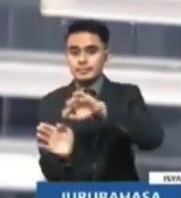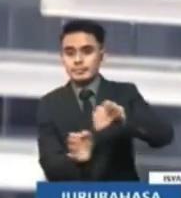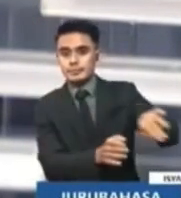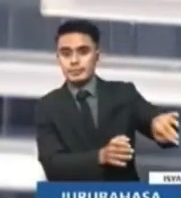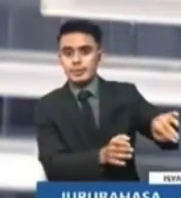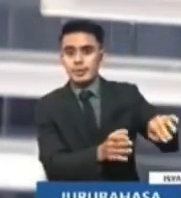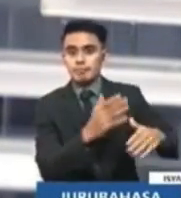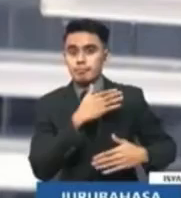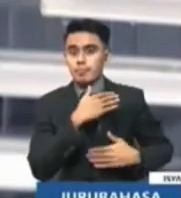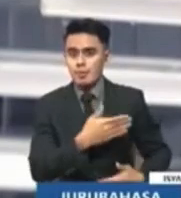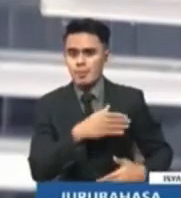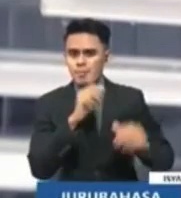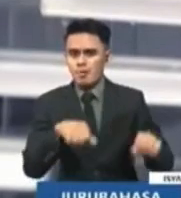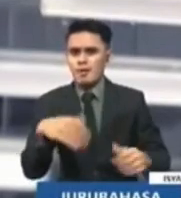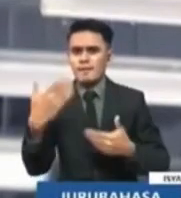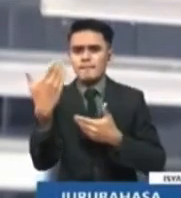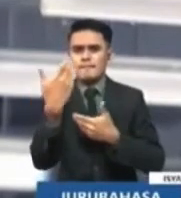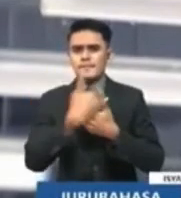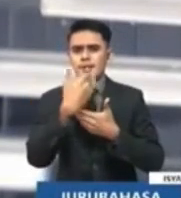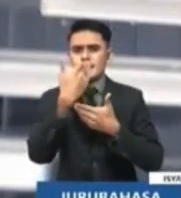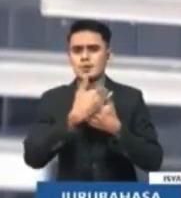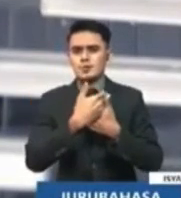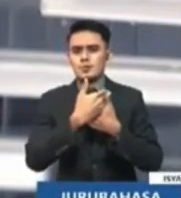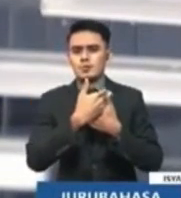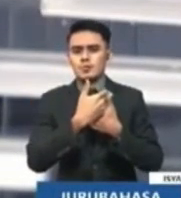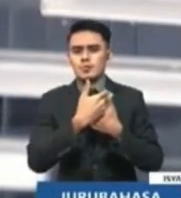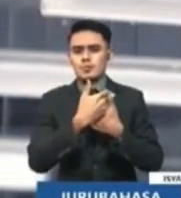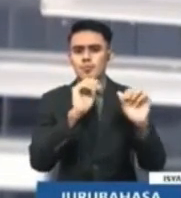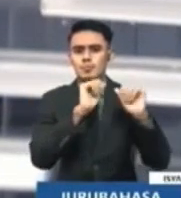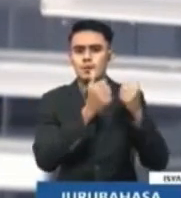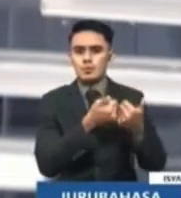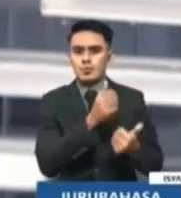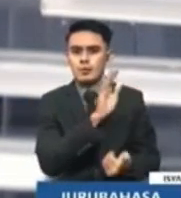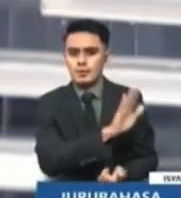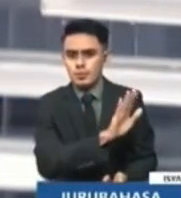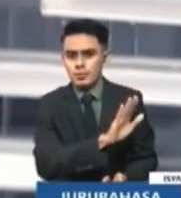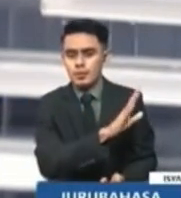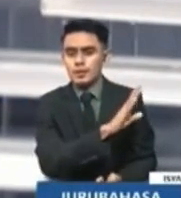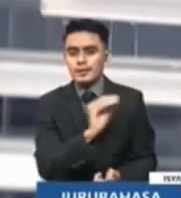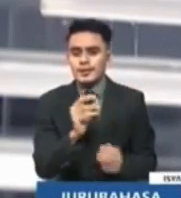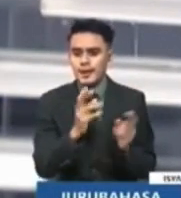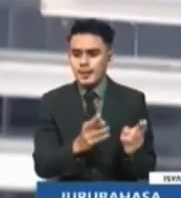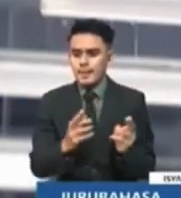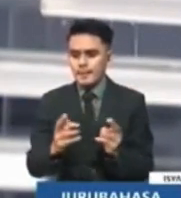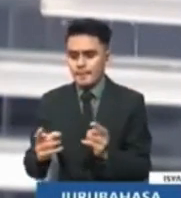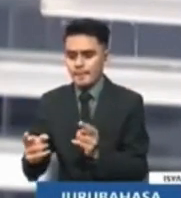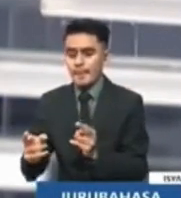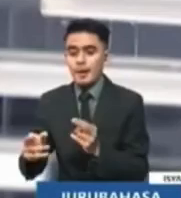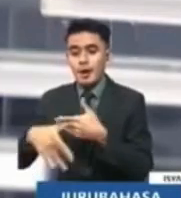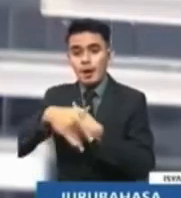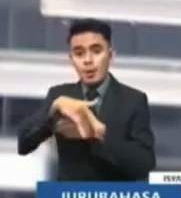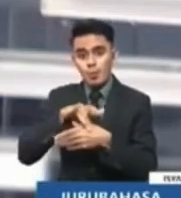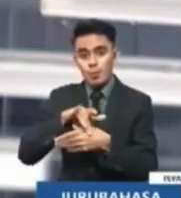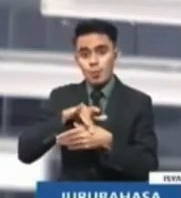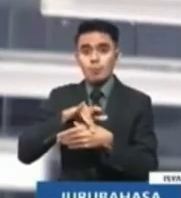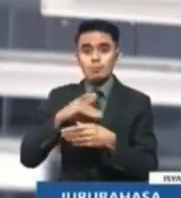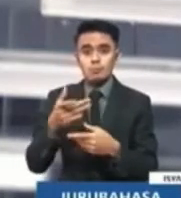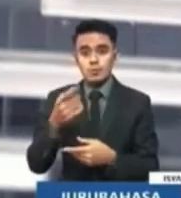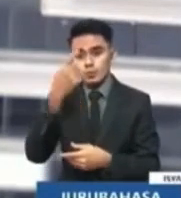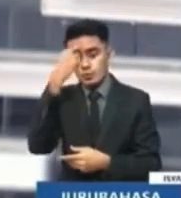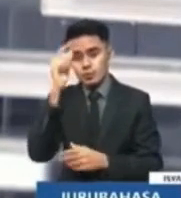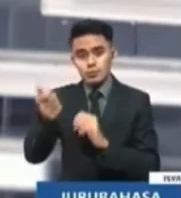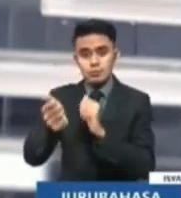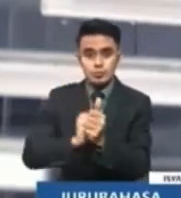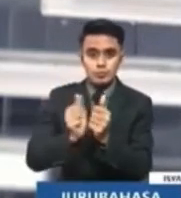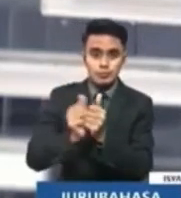komitmen akan menjejaskan matlamat badan sukan berkenaan dan perancangan awalan ataupun asar untuk atlet